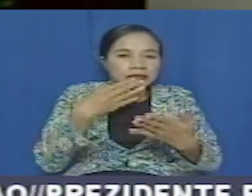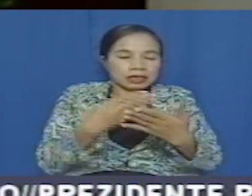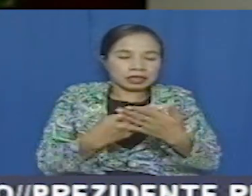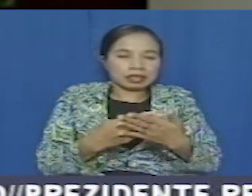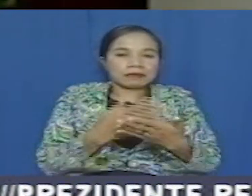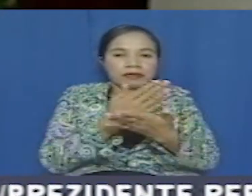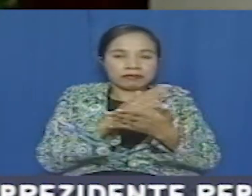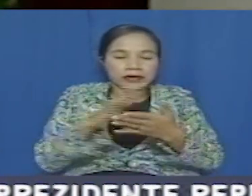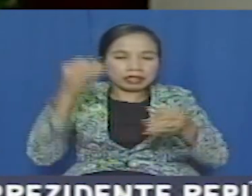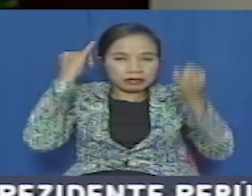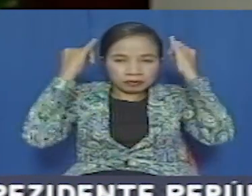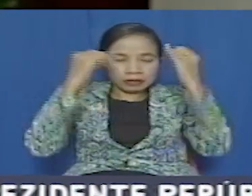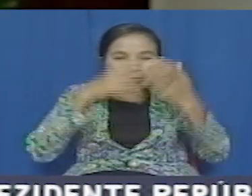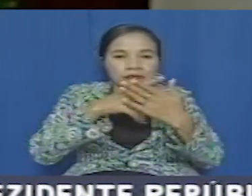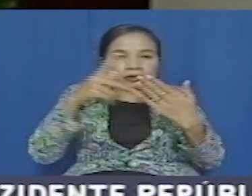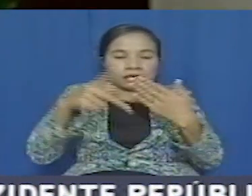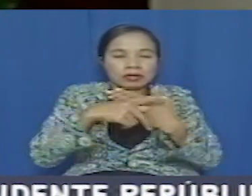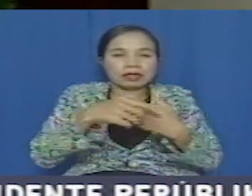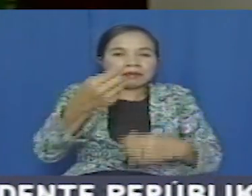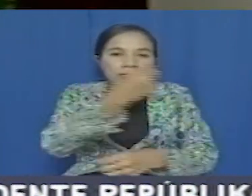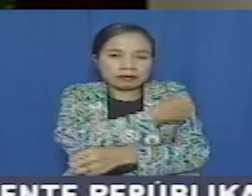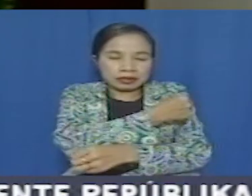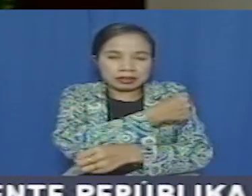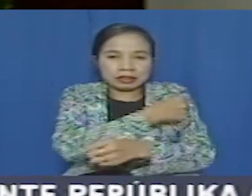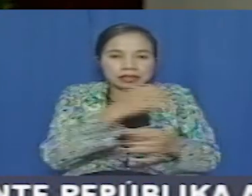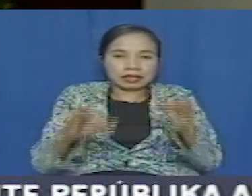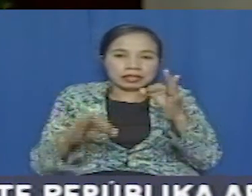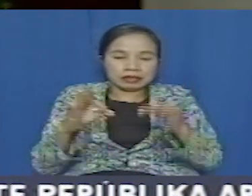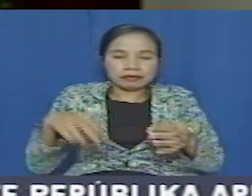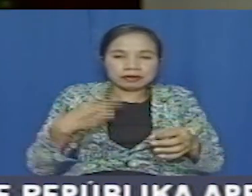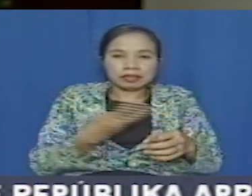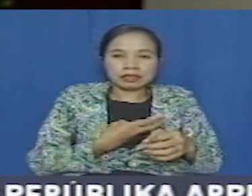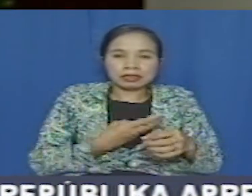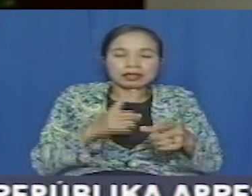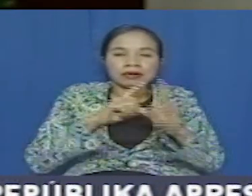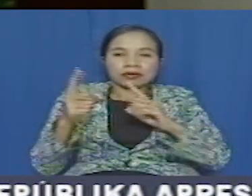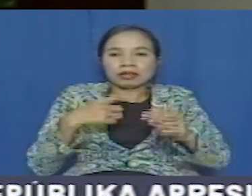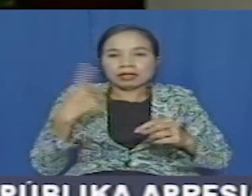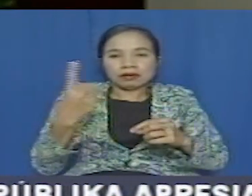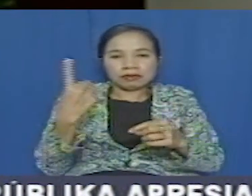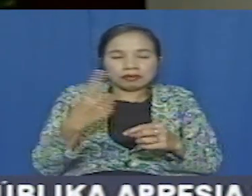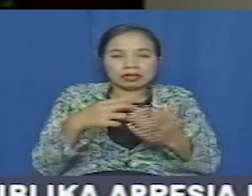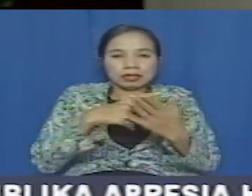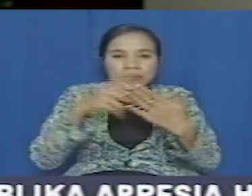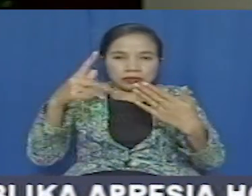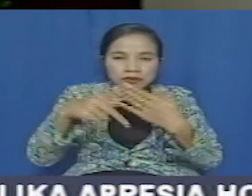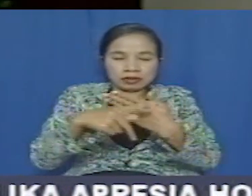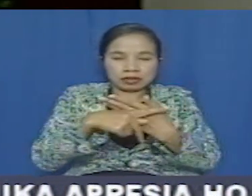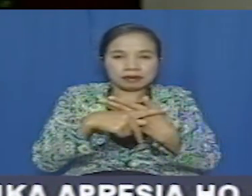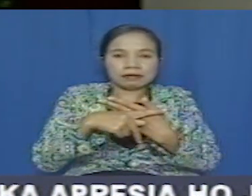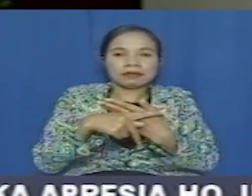kampanye program vaksin asal ne dalam rumah itu kole diangkat ke program itu ne